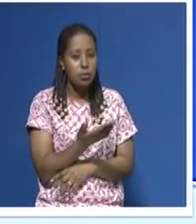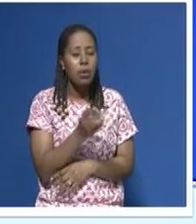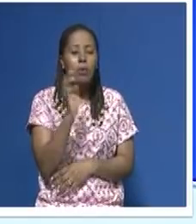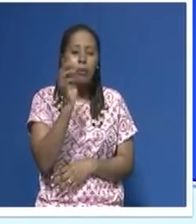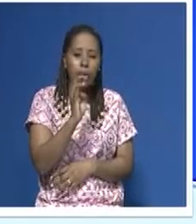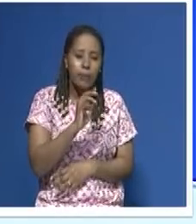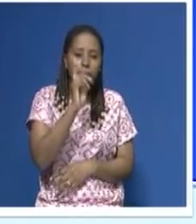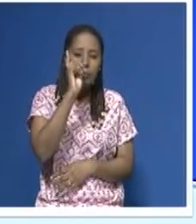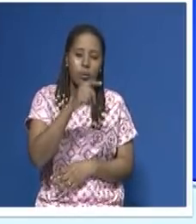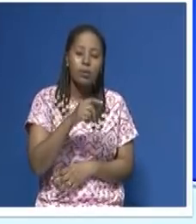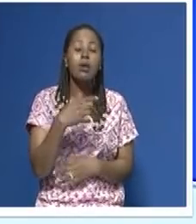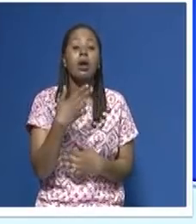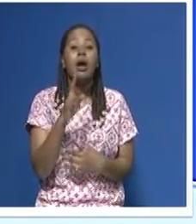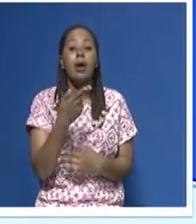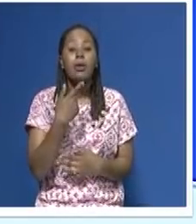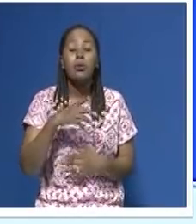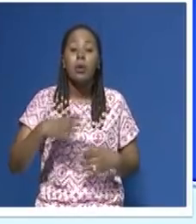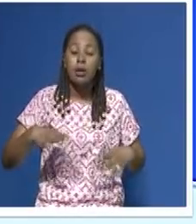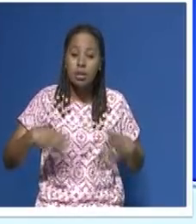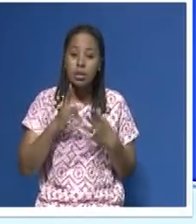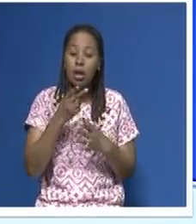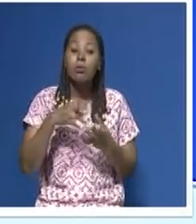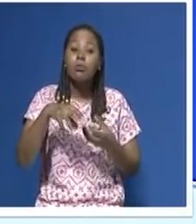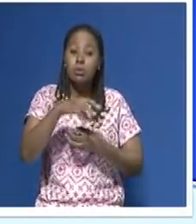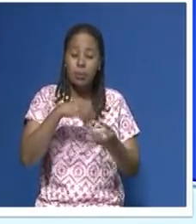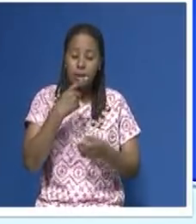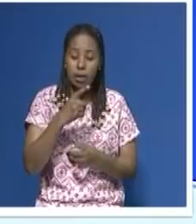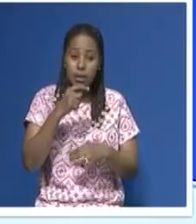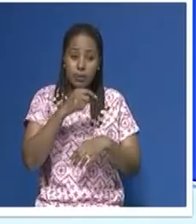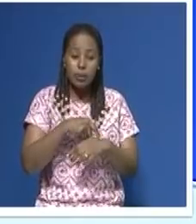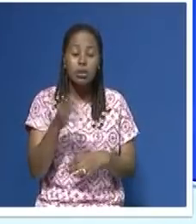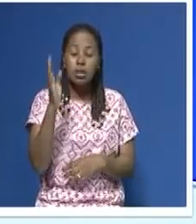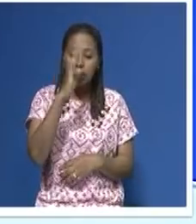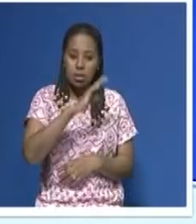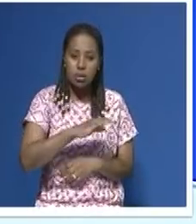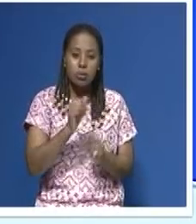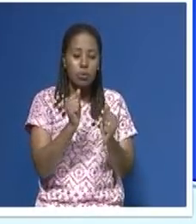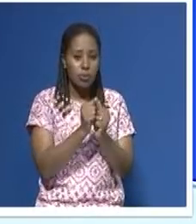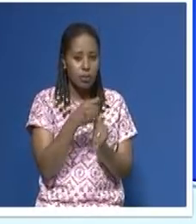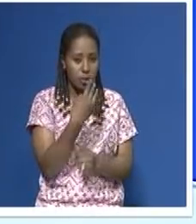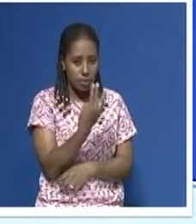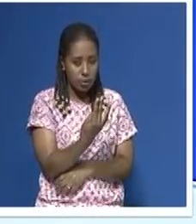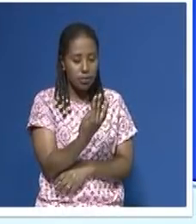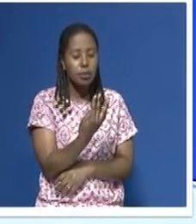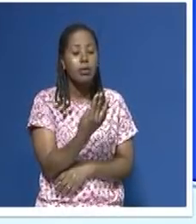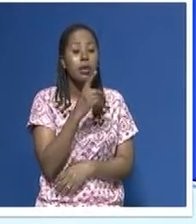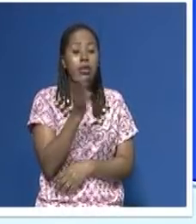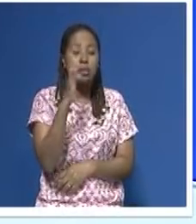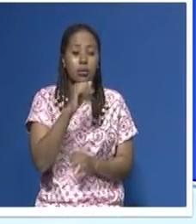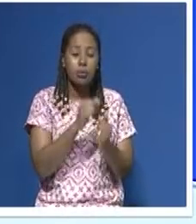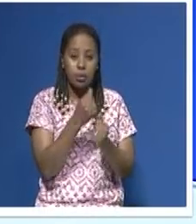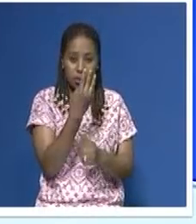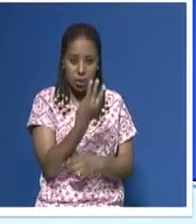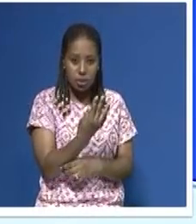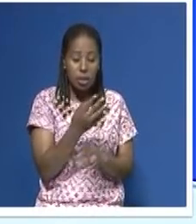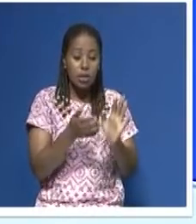ni wapi alikuwa au alikuwa akiishi au kuchangamana na nani ndani ya kipindi cha siku 14. Zile siku